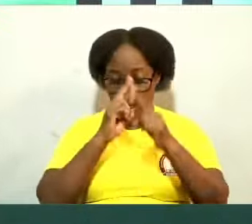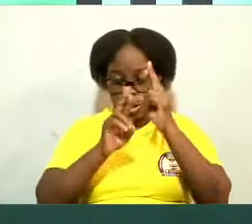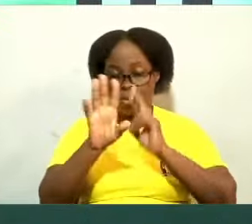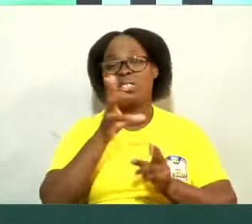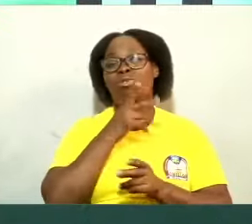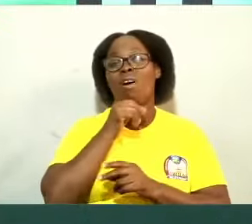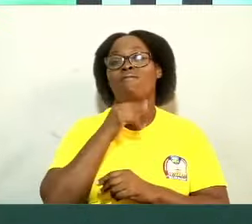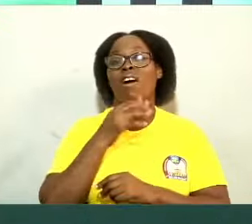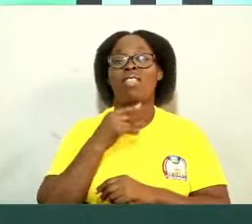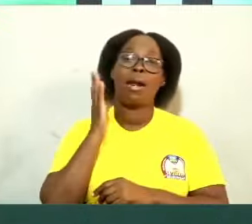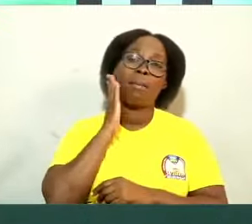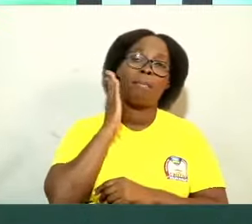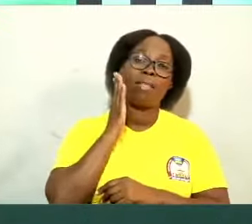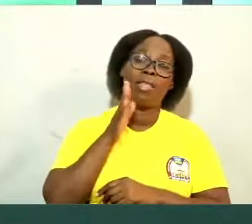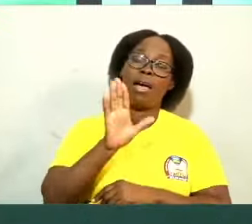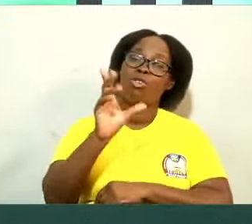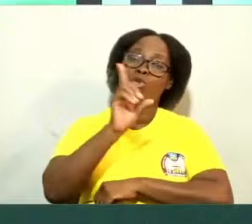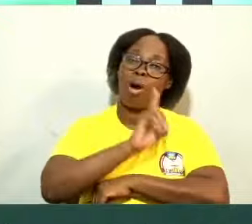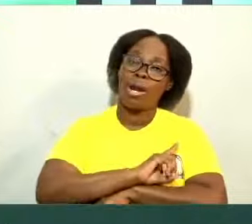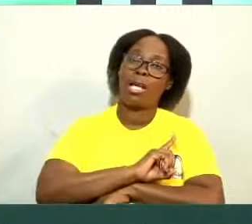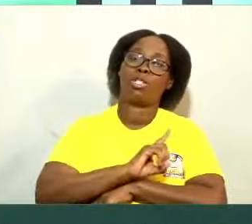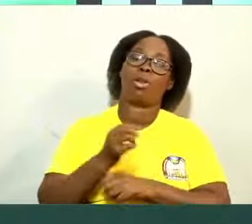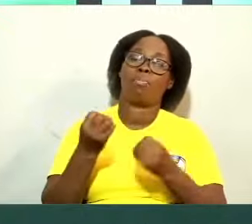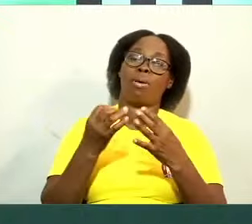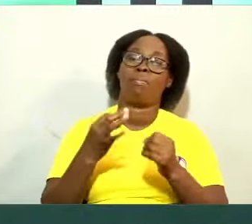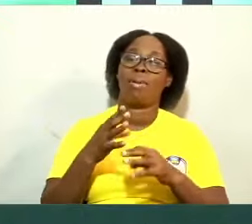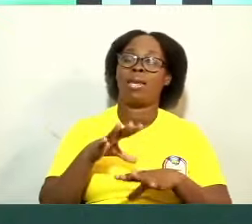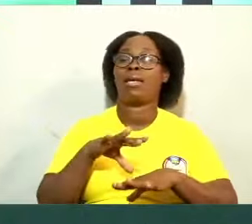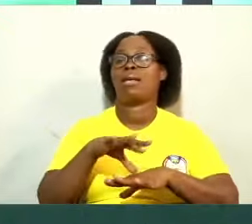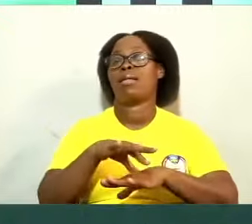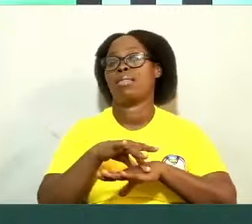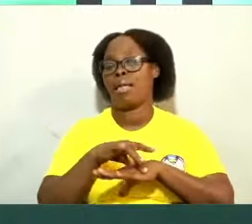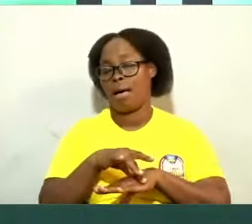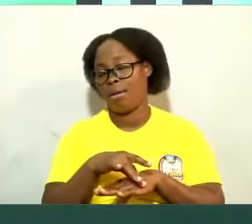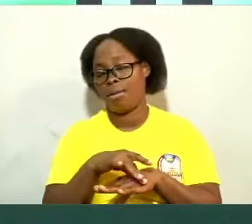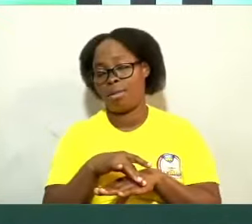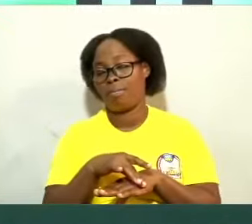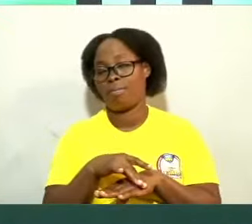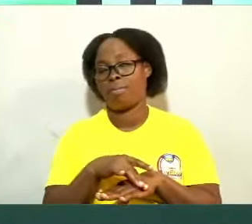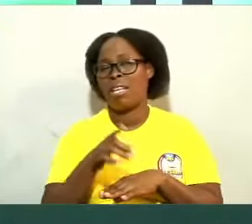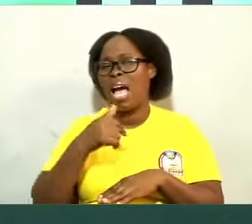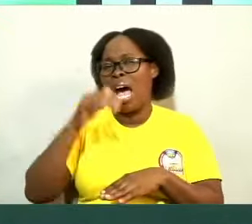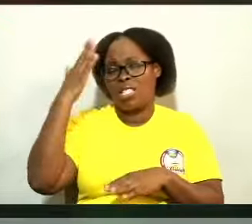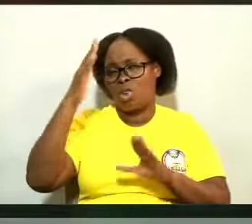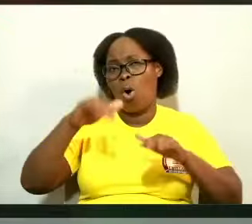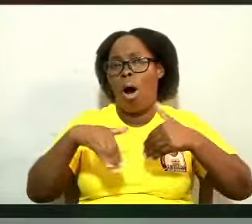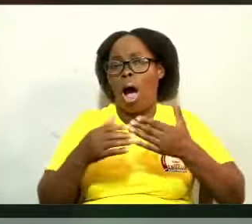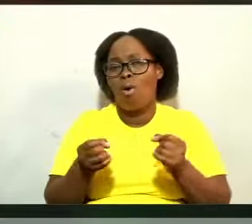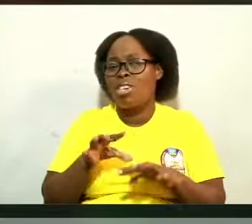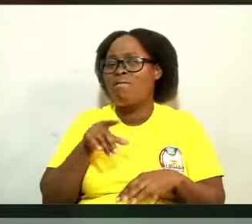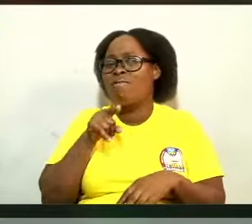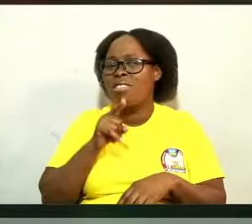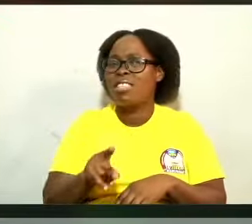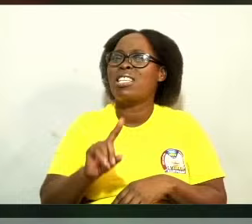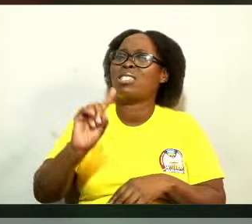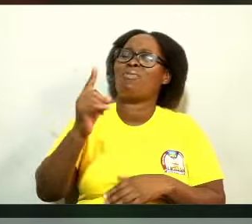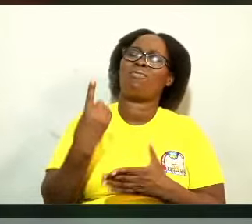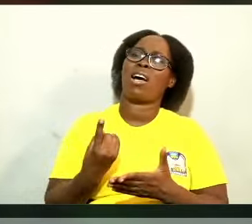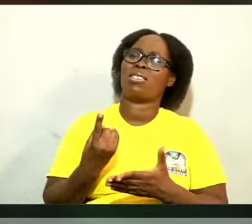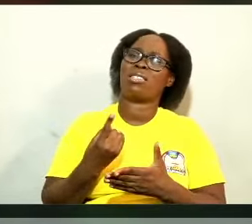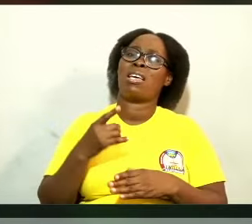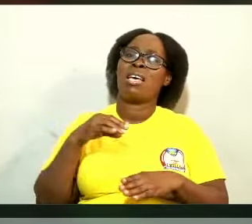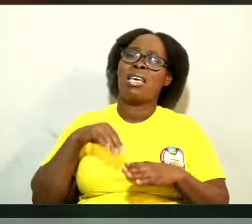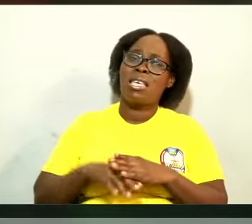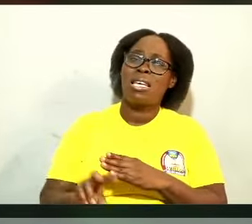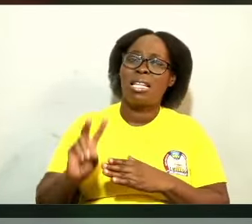yako, siku zako zitapate kuwa nyingi katika nchi upewayo Bwana Mungu wako. Tutajuaje kwamba hiyo ndio ya kwanza